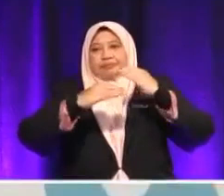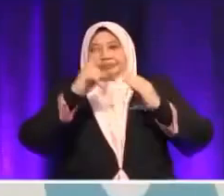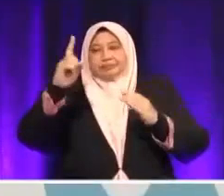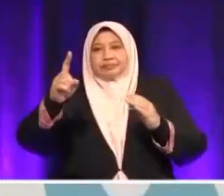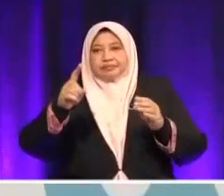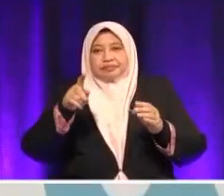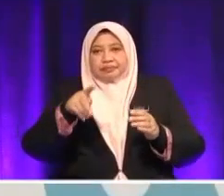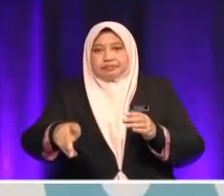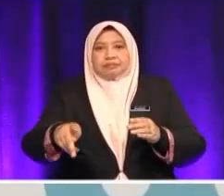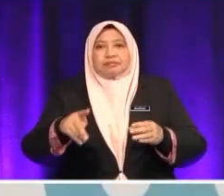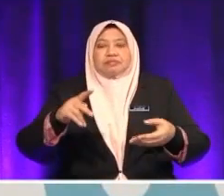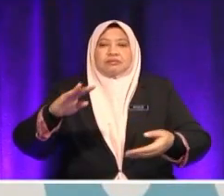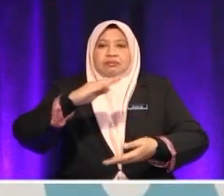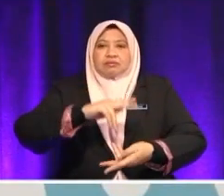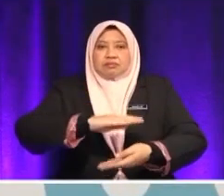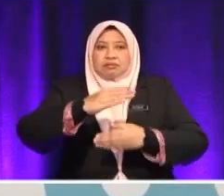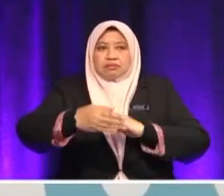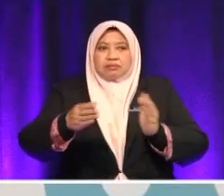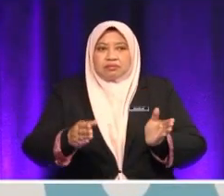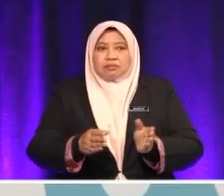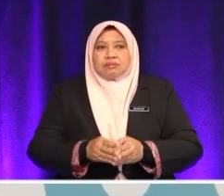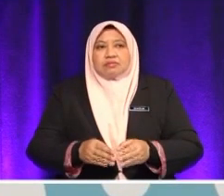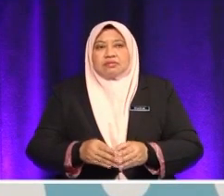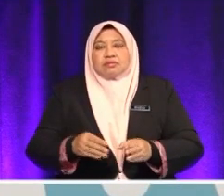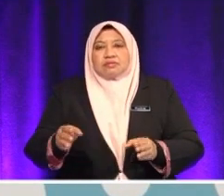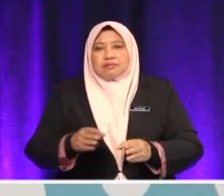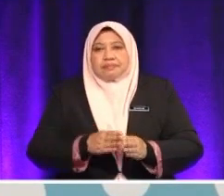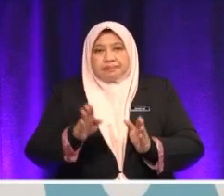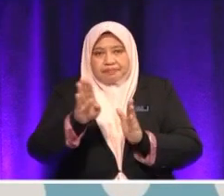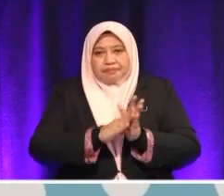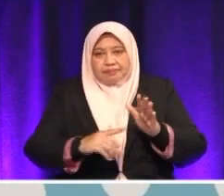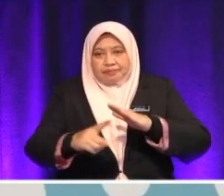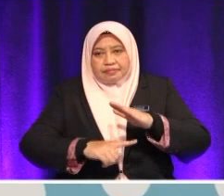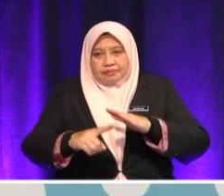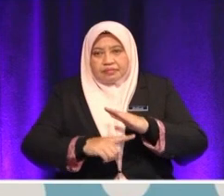Ogive tersebut ingat bila kau tak hanya cuma